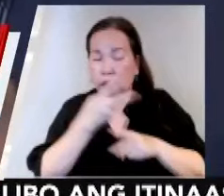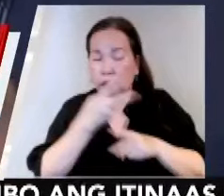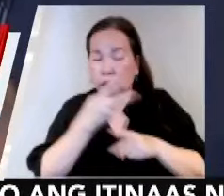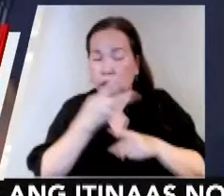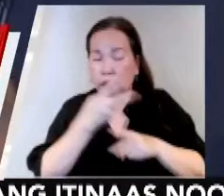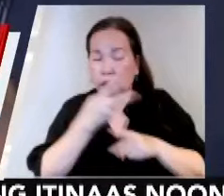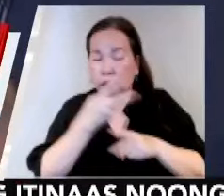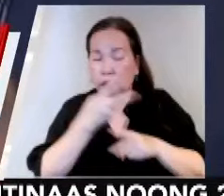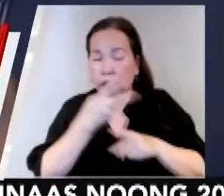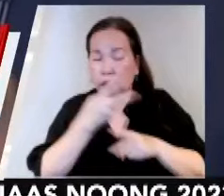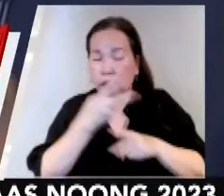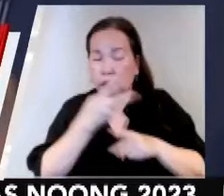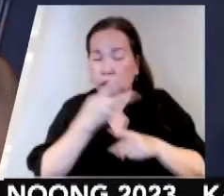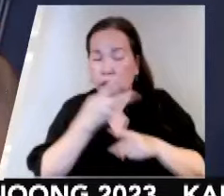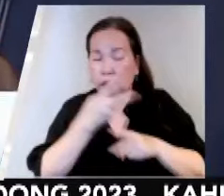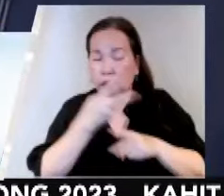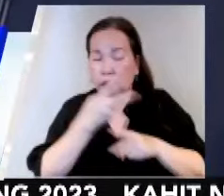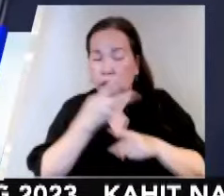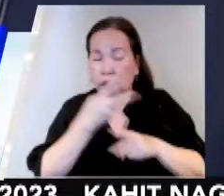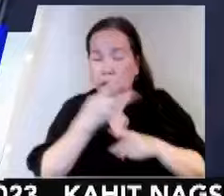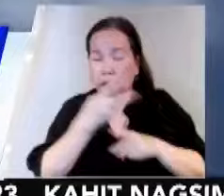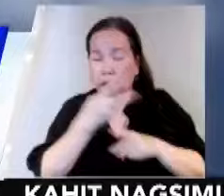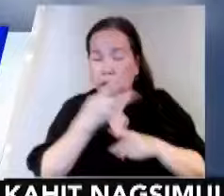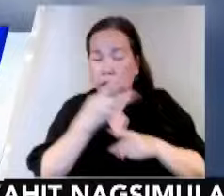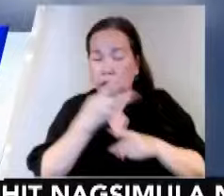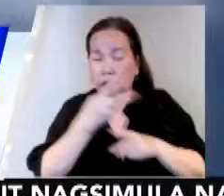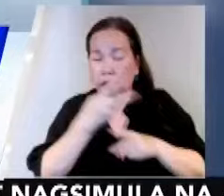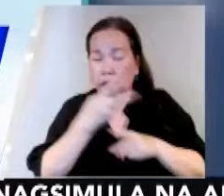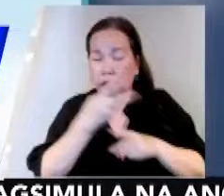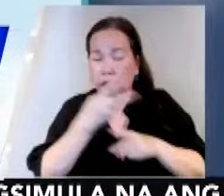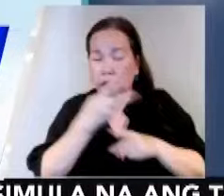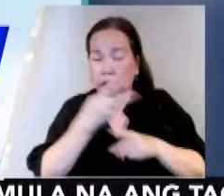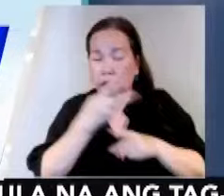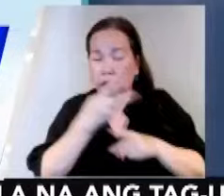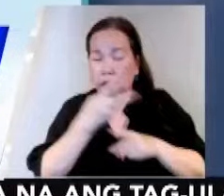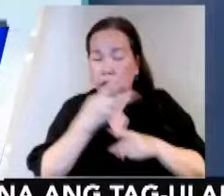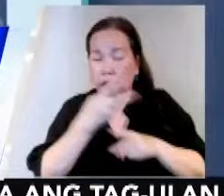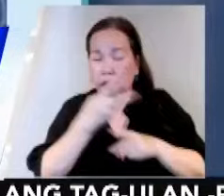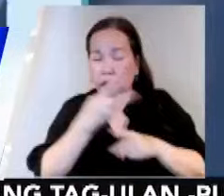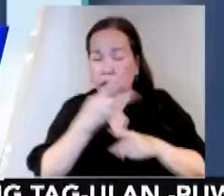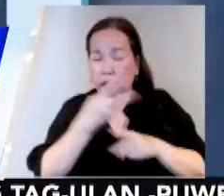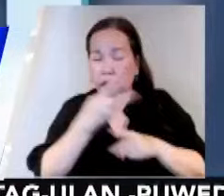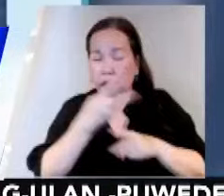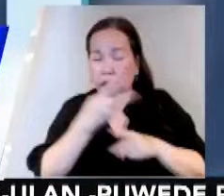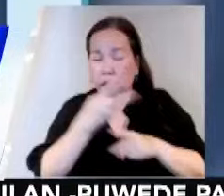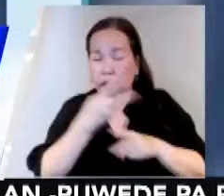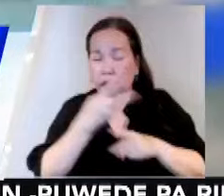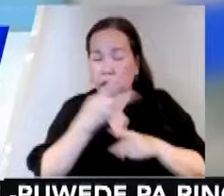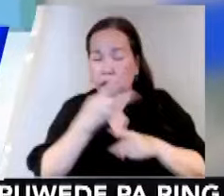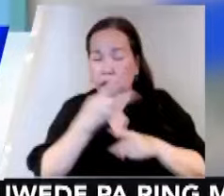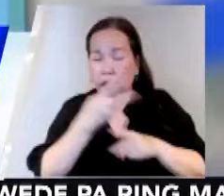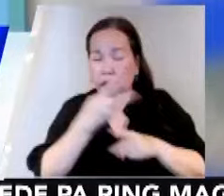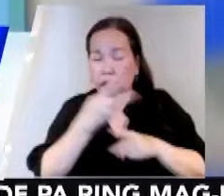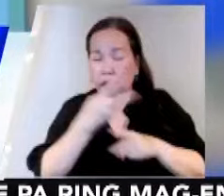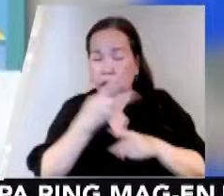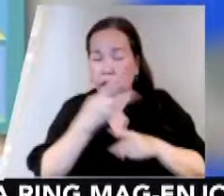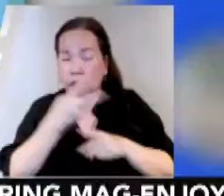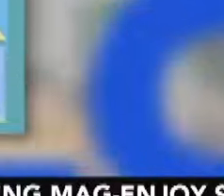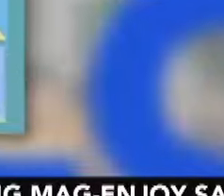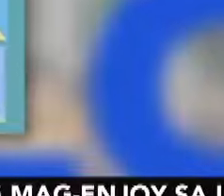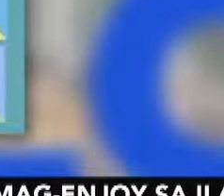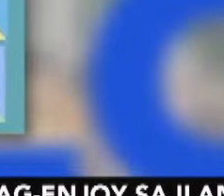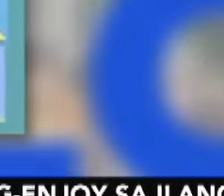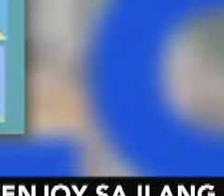kami sa gaan ng government. Kaya magiging malaking tulong daw itong automatic weather station na dinevelop ng ilang guro